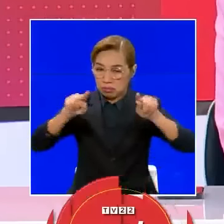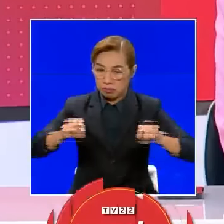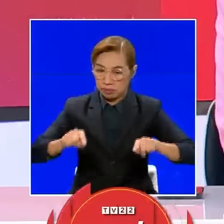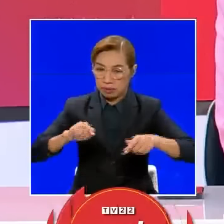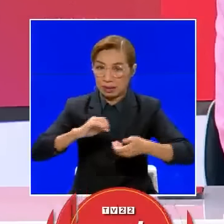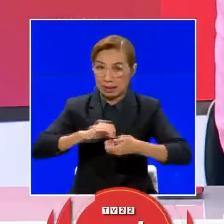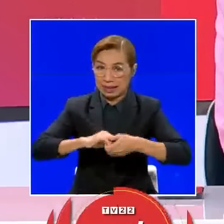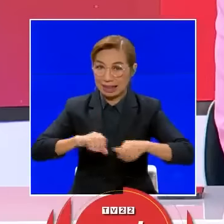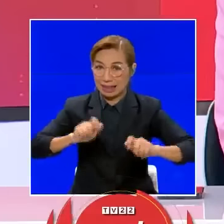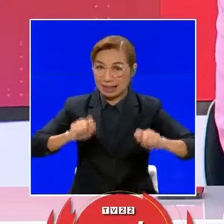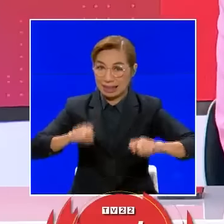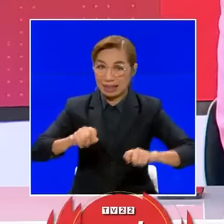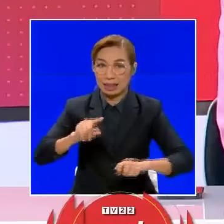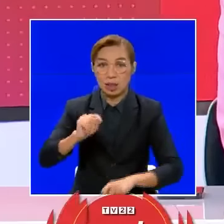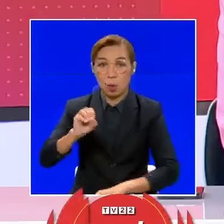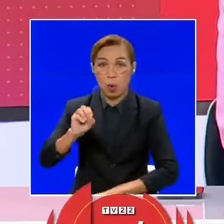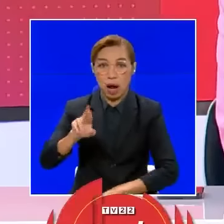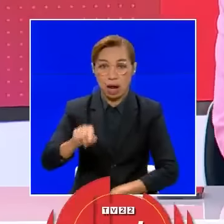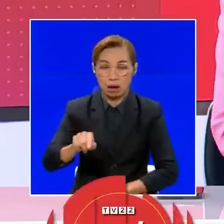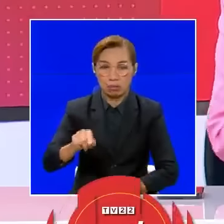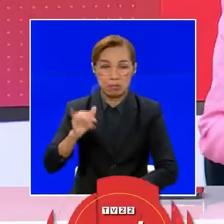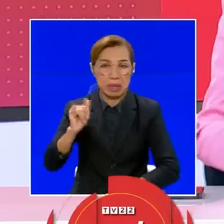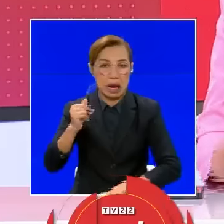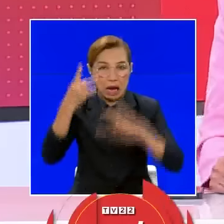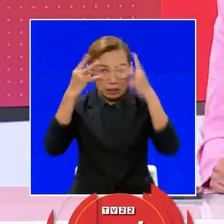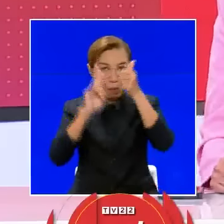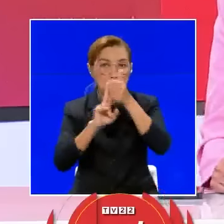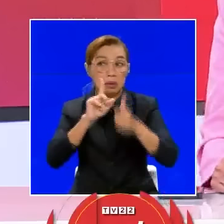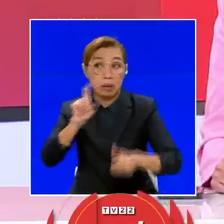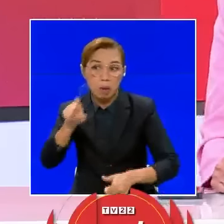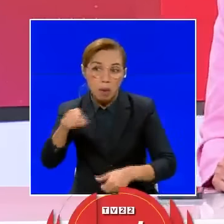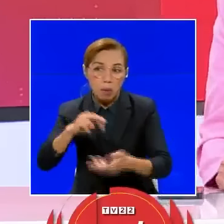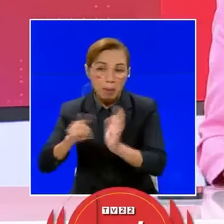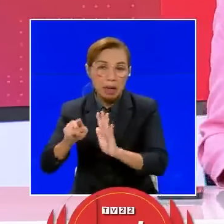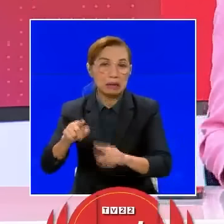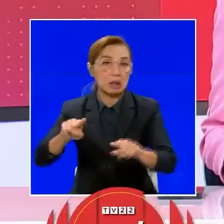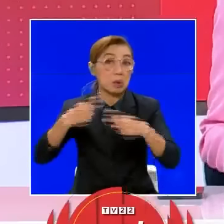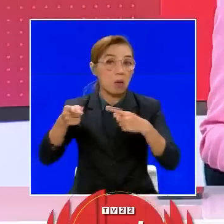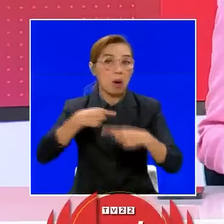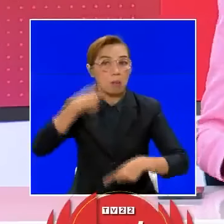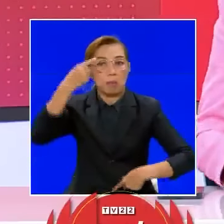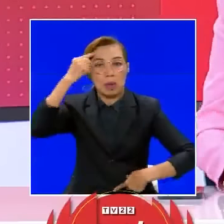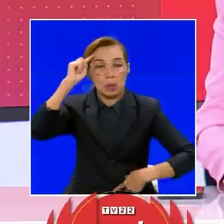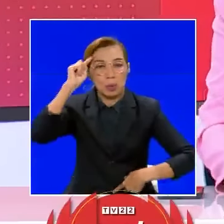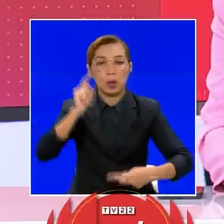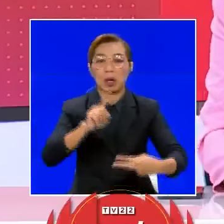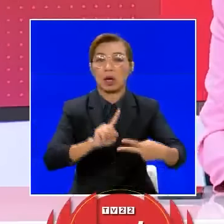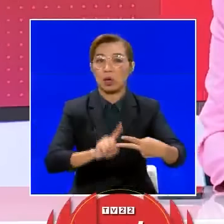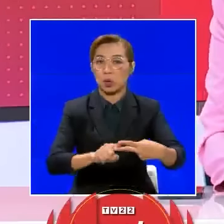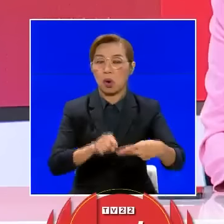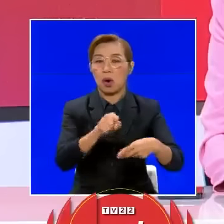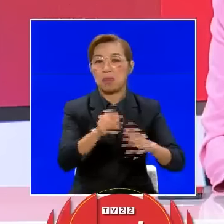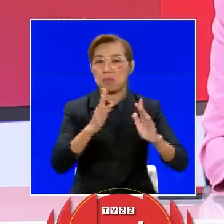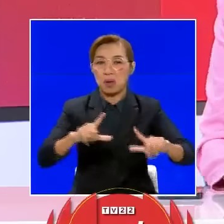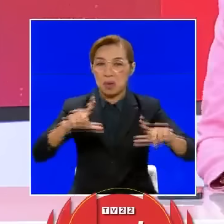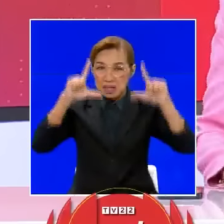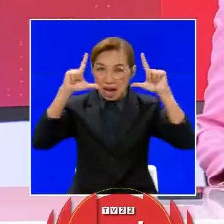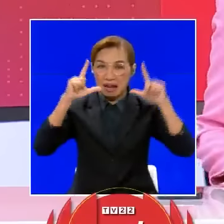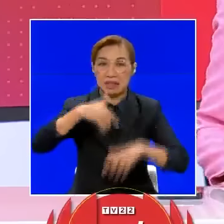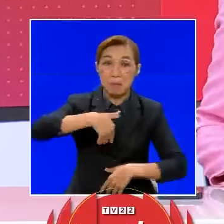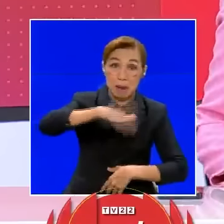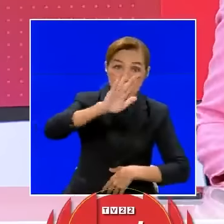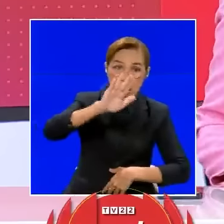คือยังไม่เห็นรายละเอียด TOR อ๋อนะคะอีกเรื่องนึงก็น่าสนใจค่ะคนดังคัมแบ็กมานะคะมาช่วยงานท่านนายกรัฐมนตรีก็คืออาจารย์วิษ